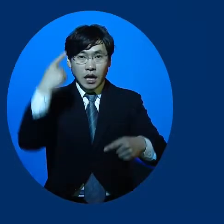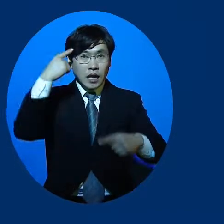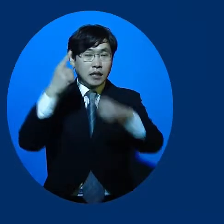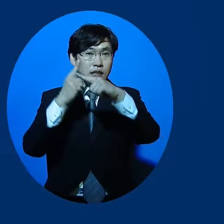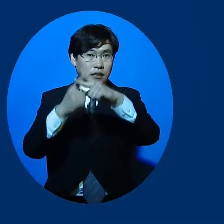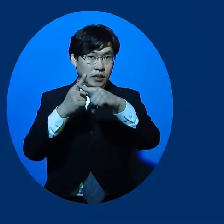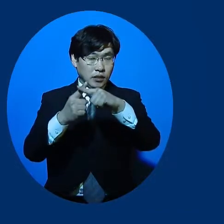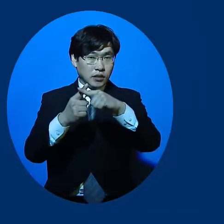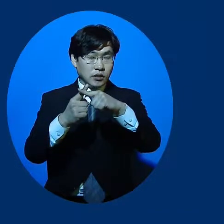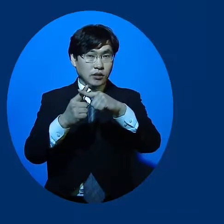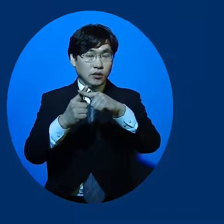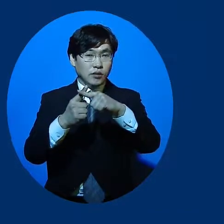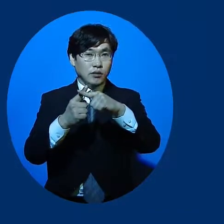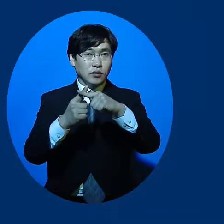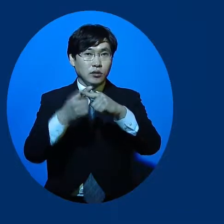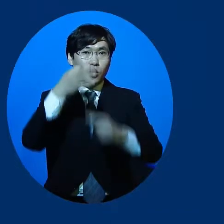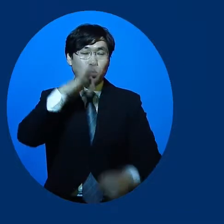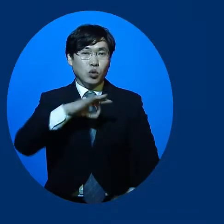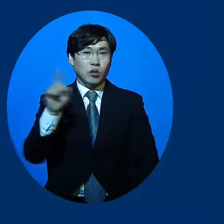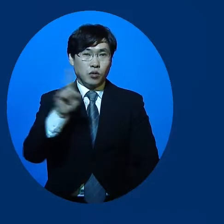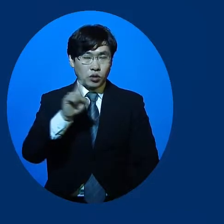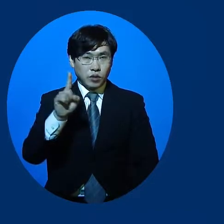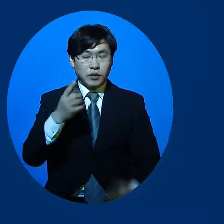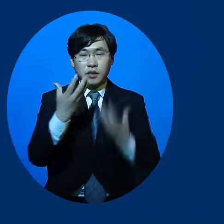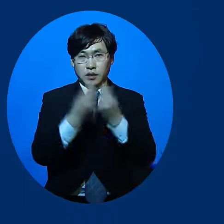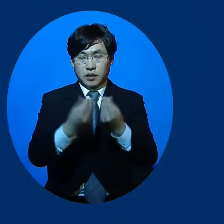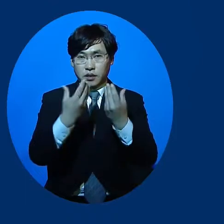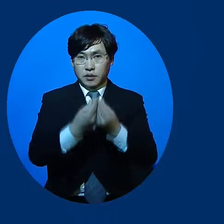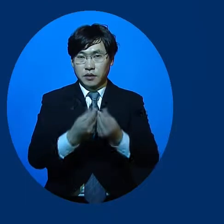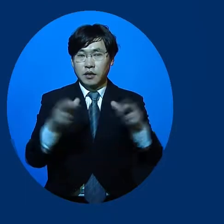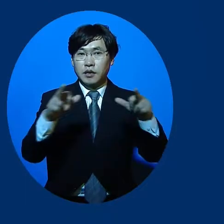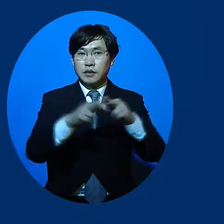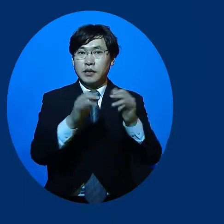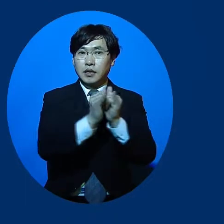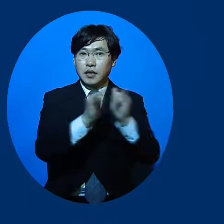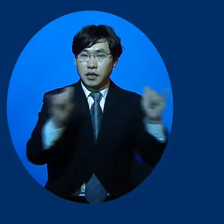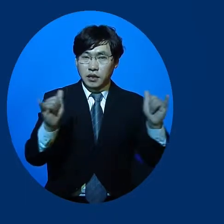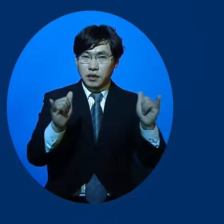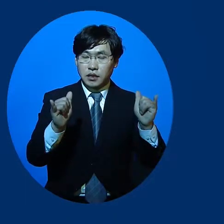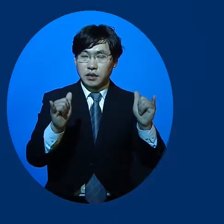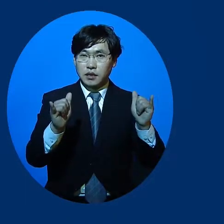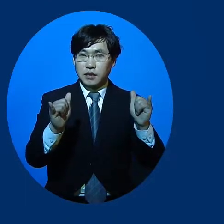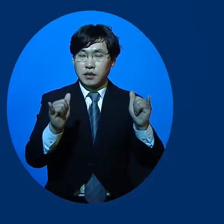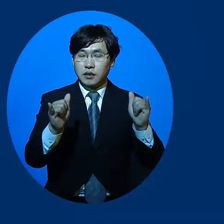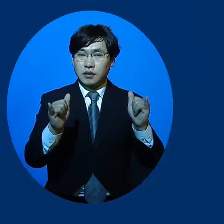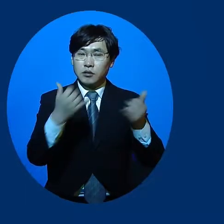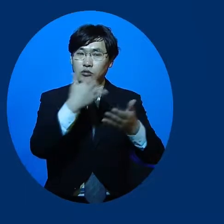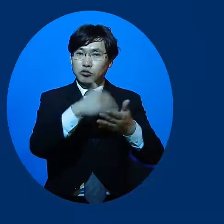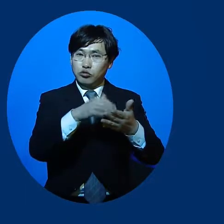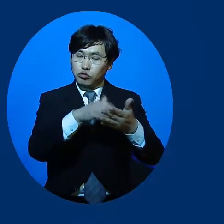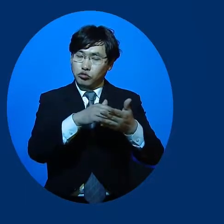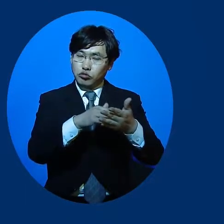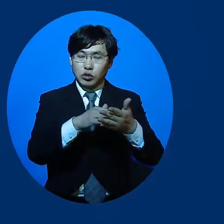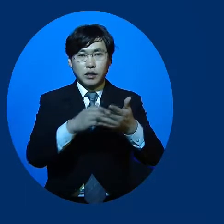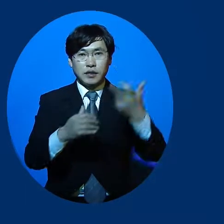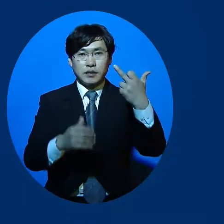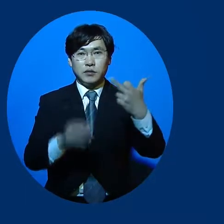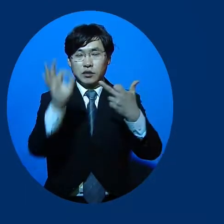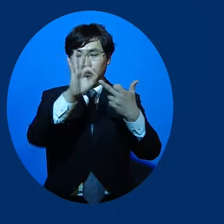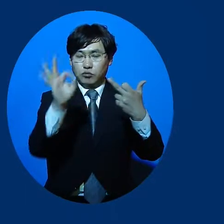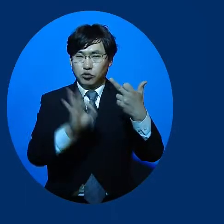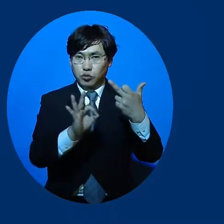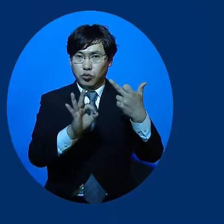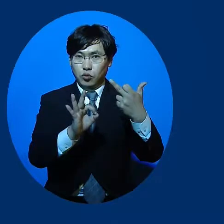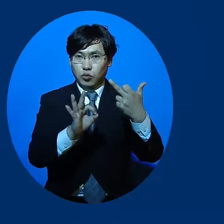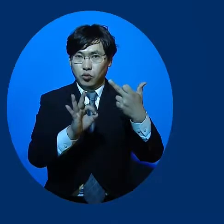변화를 살펴보면 한 예로 장애인의 진료비가 전체 인구의 약 17%를 차지하고 있습니다.